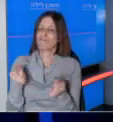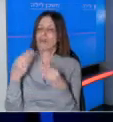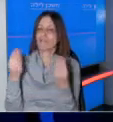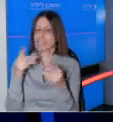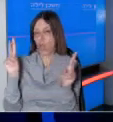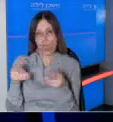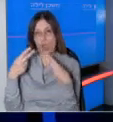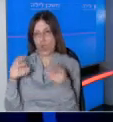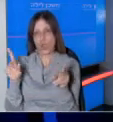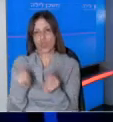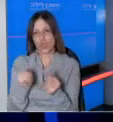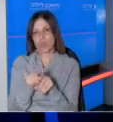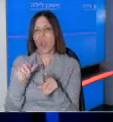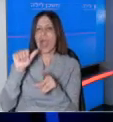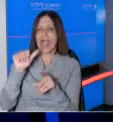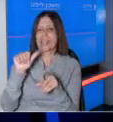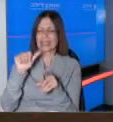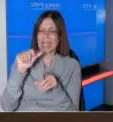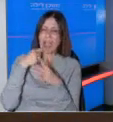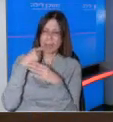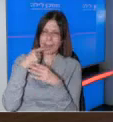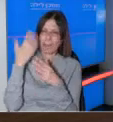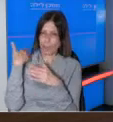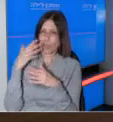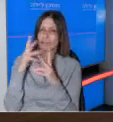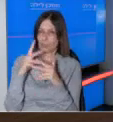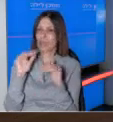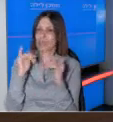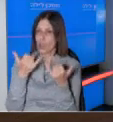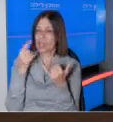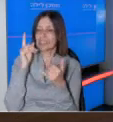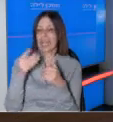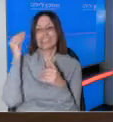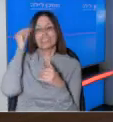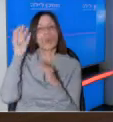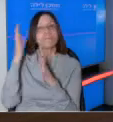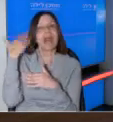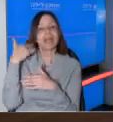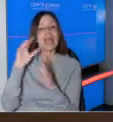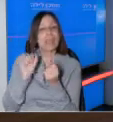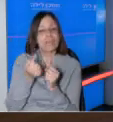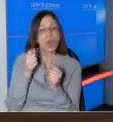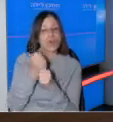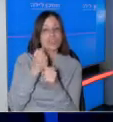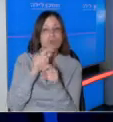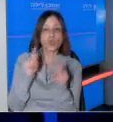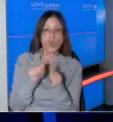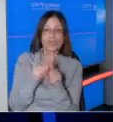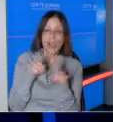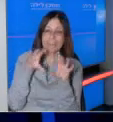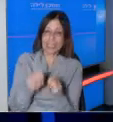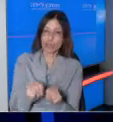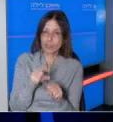להיות, וכמובן, כמו שאטינגר הזכיר פה קודם בצורה מאוד מאוד נכונה, צריך תמיד לזכור מה היה קורה אם היו עושים את אותו דבר בהתיישבות. אבל זה הקטע